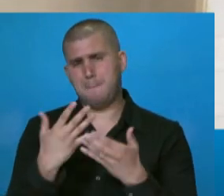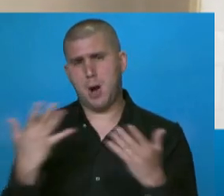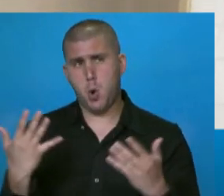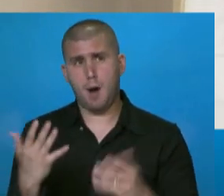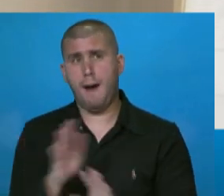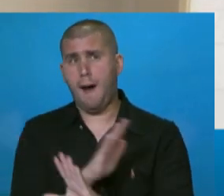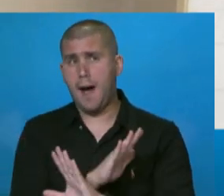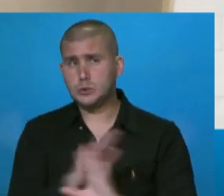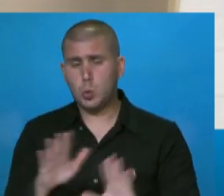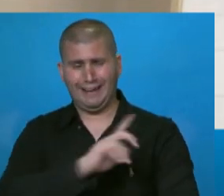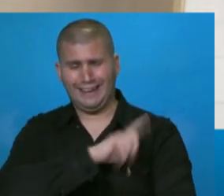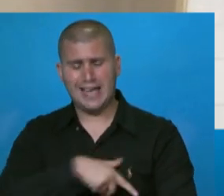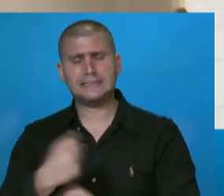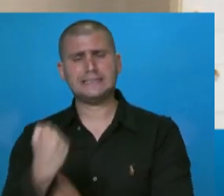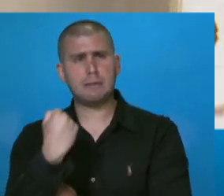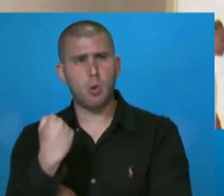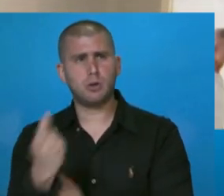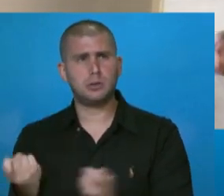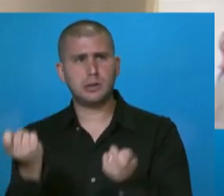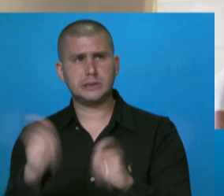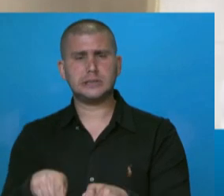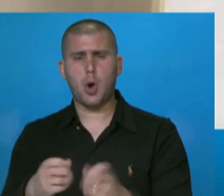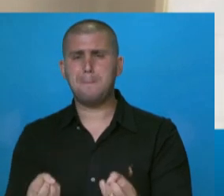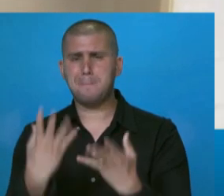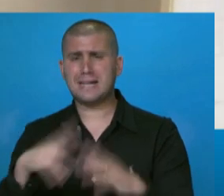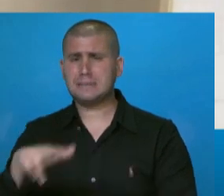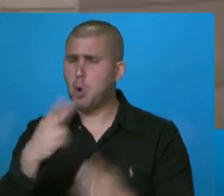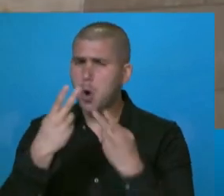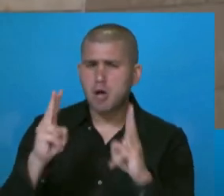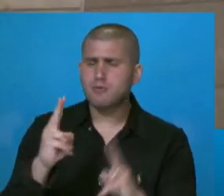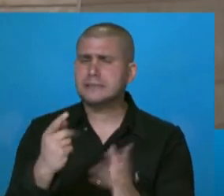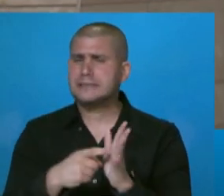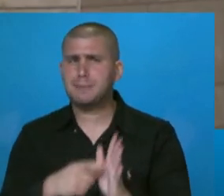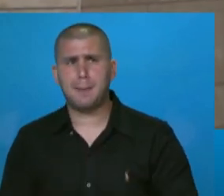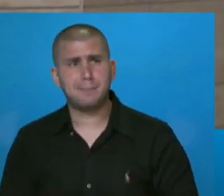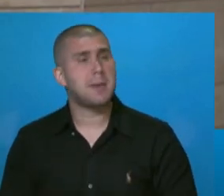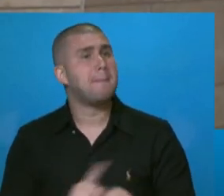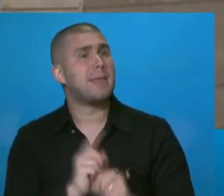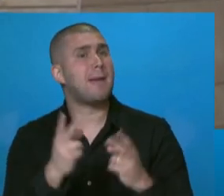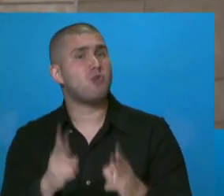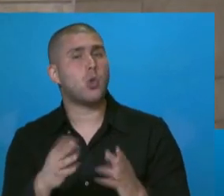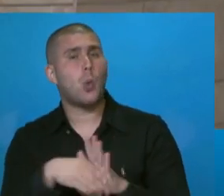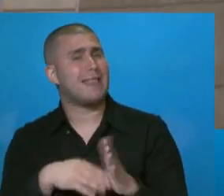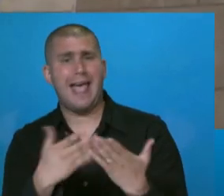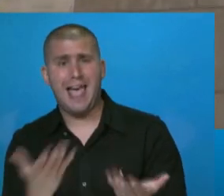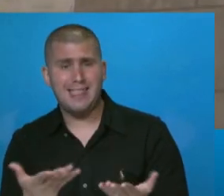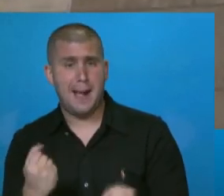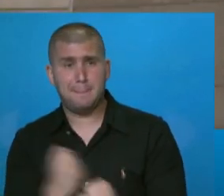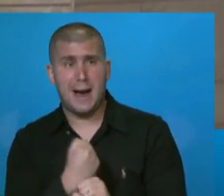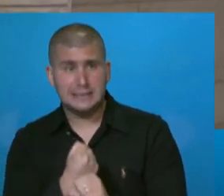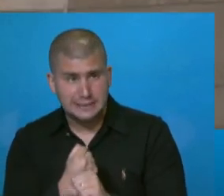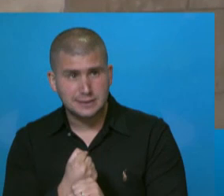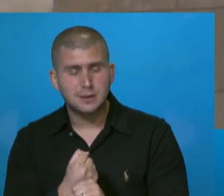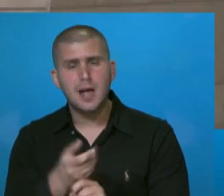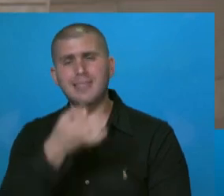אין לעירייה שום סמכות לסגור פארק ציבורי, לא משנה מאיזה טעם. אין כרגע אפשרות חוקית מעשית